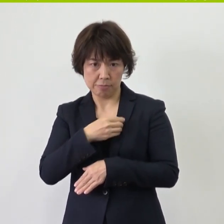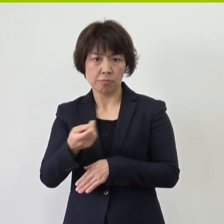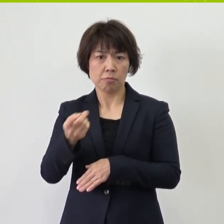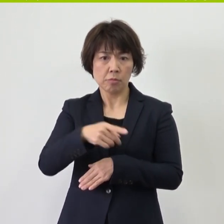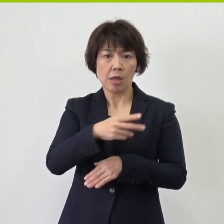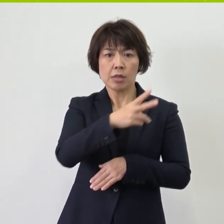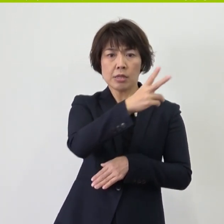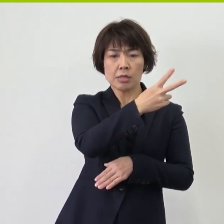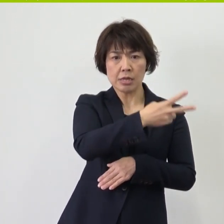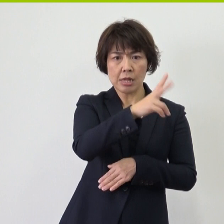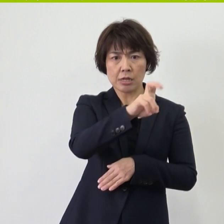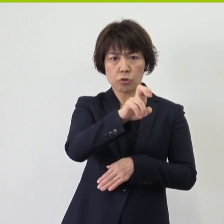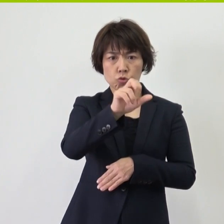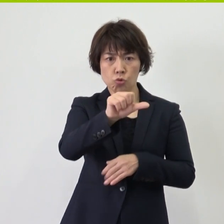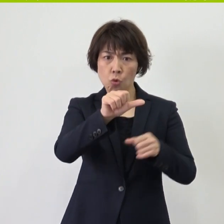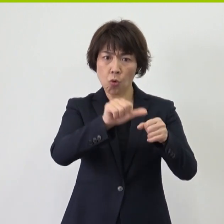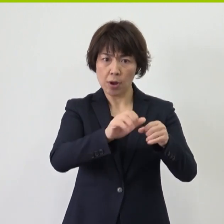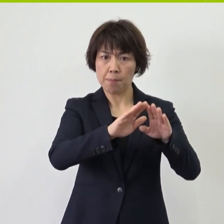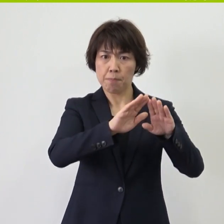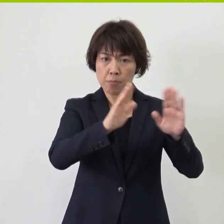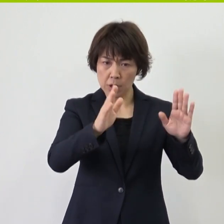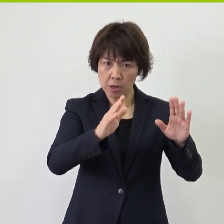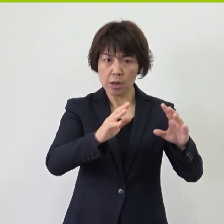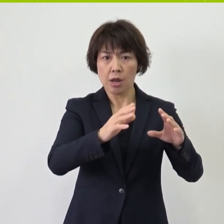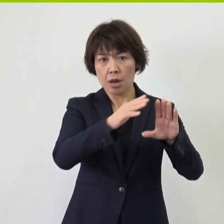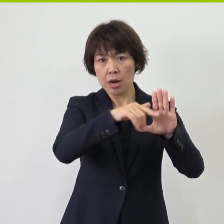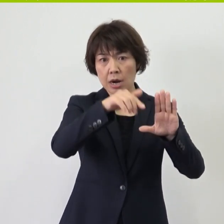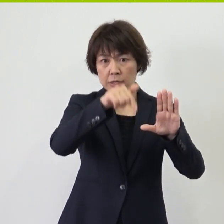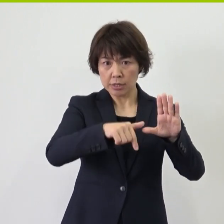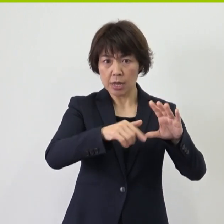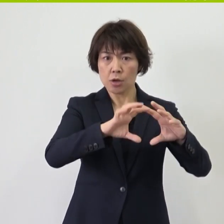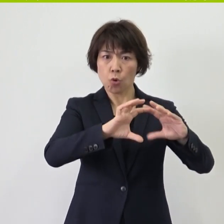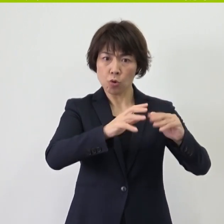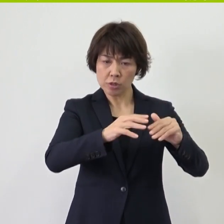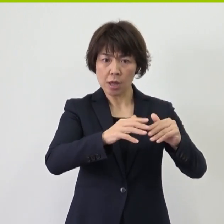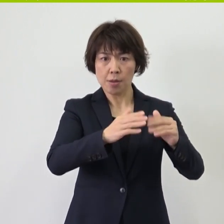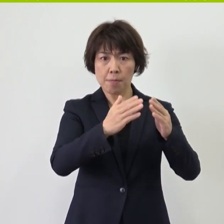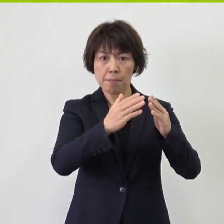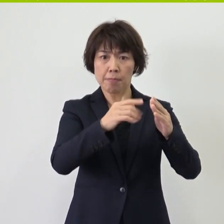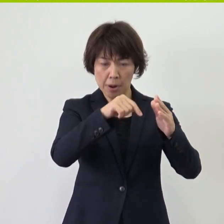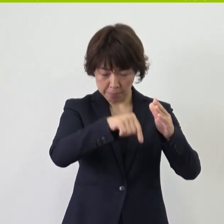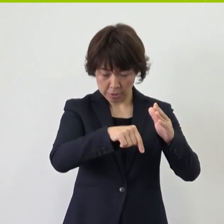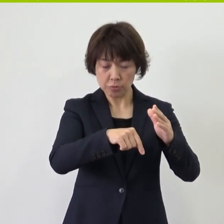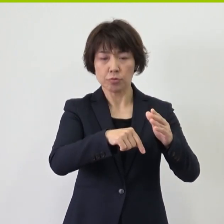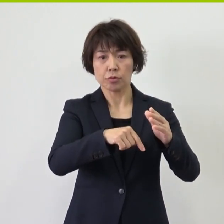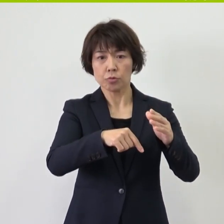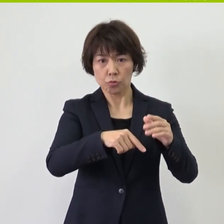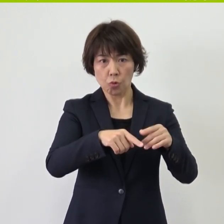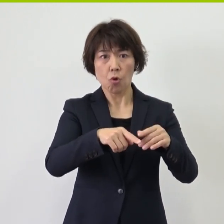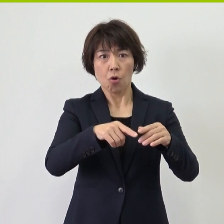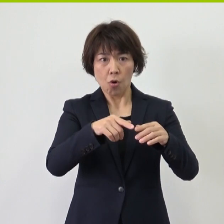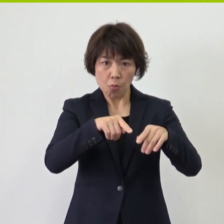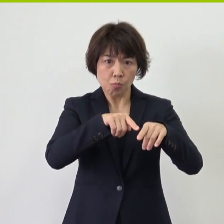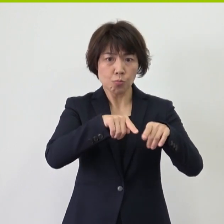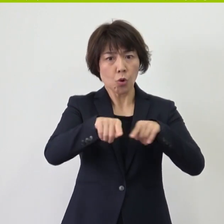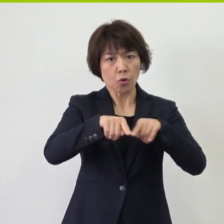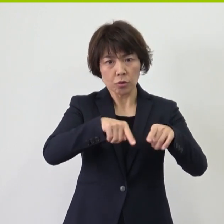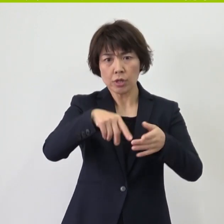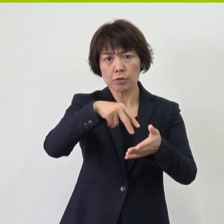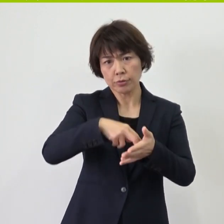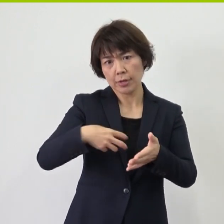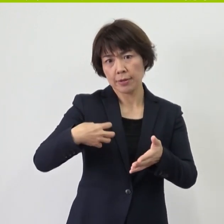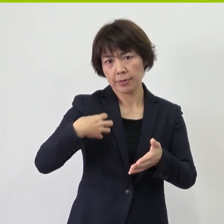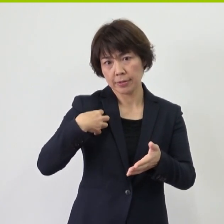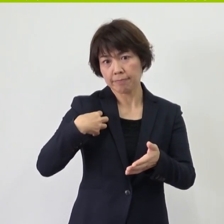2025年の大阪・関西万博テーマ事業プロデューサーに就任され、ご活躍をされております